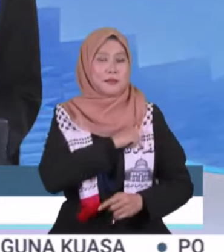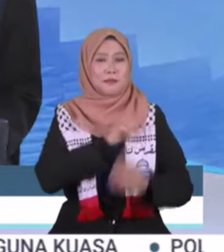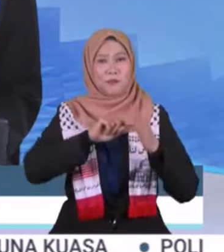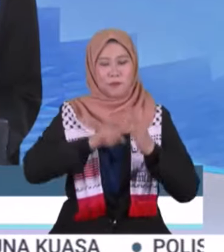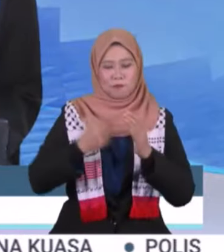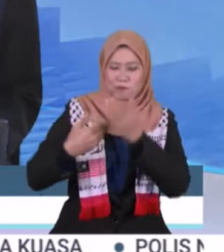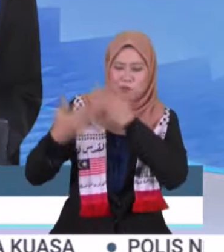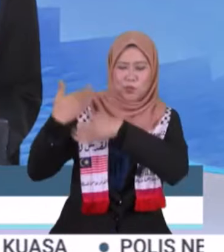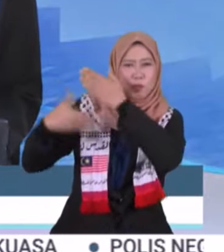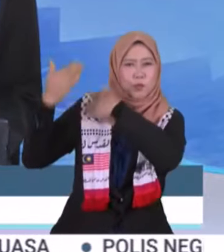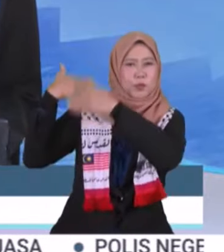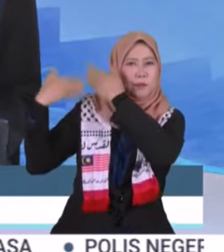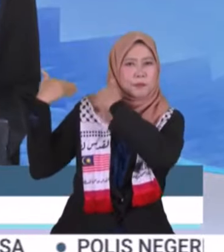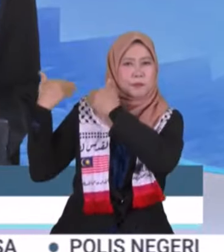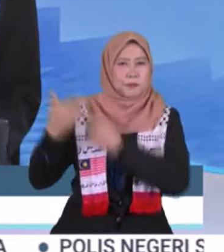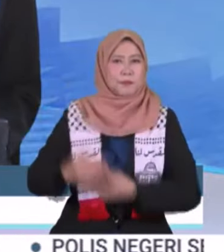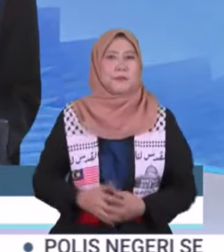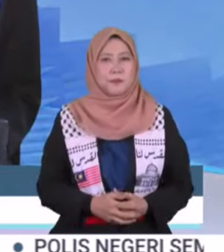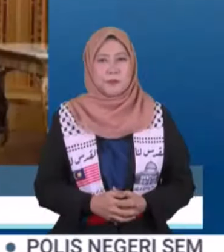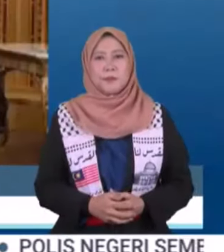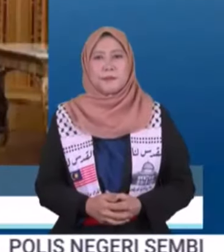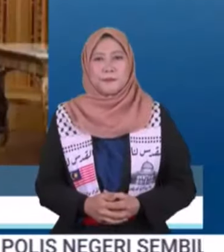sejak puluhan tahun lalu.